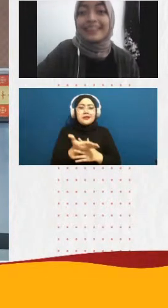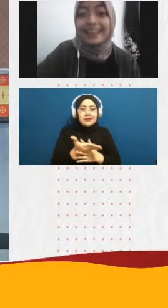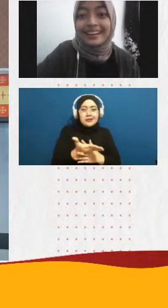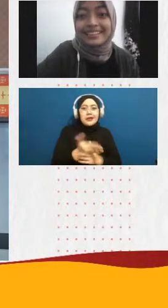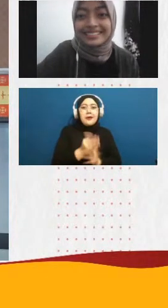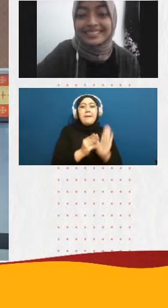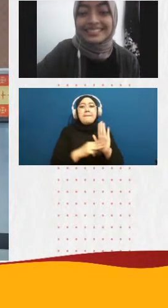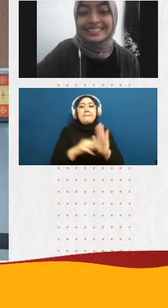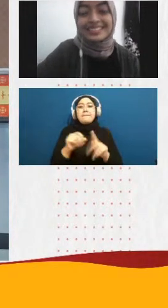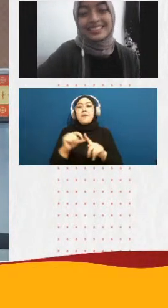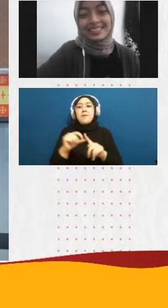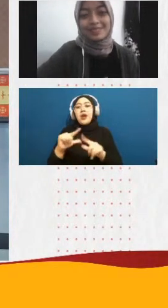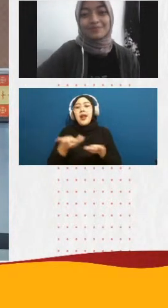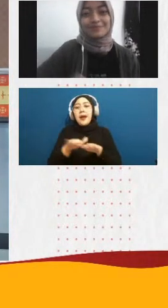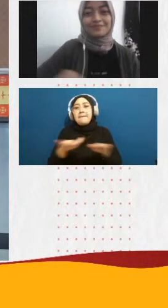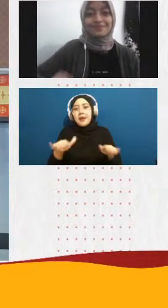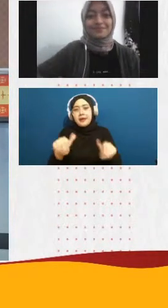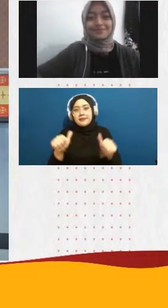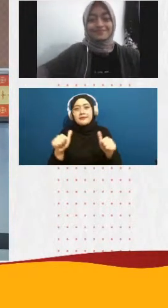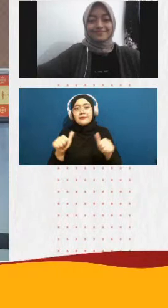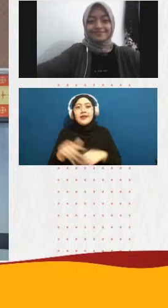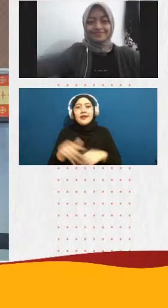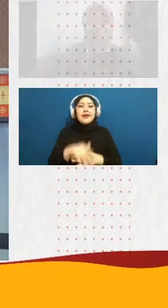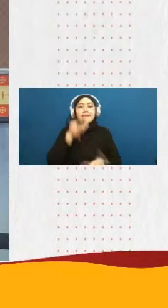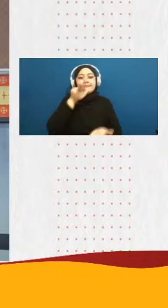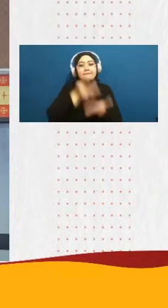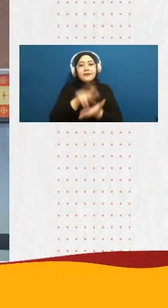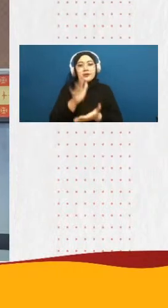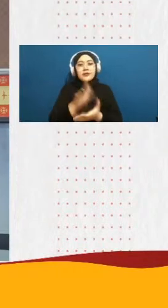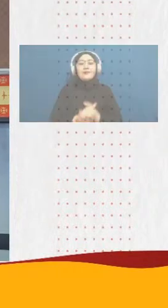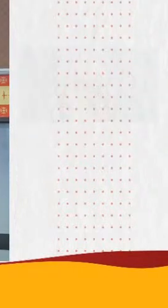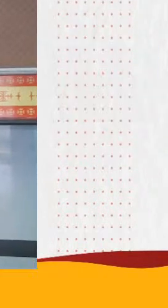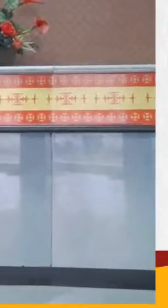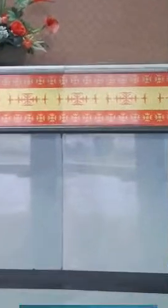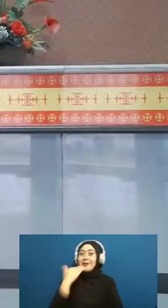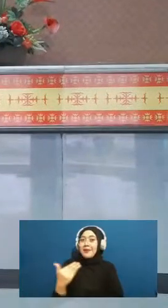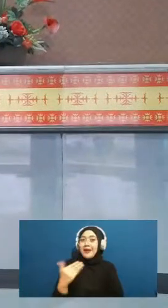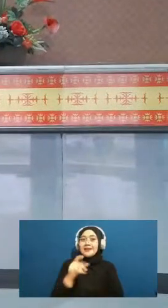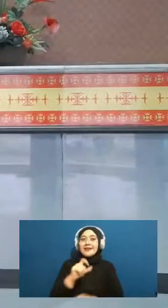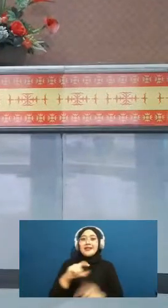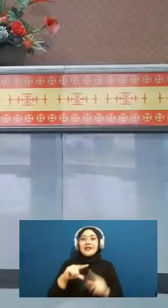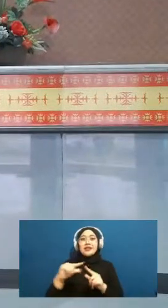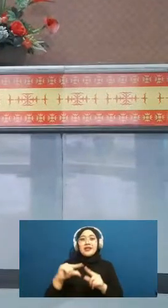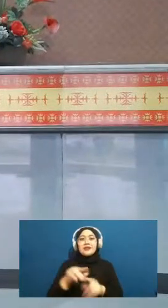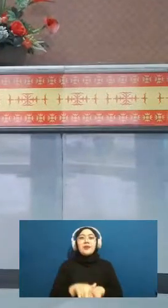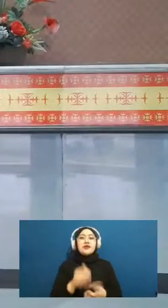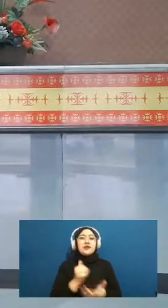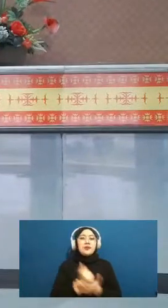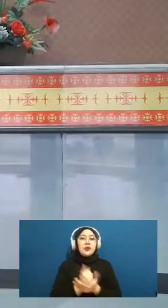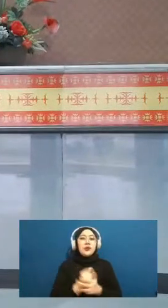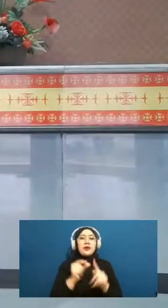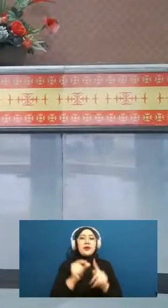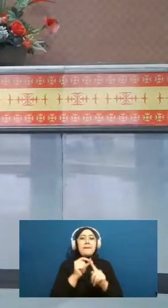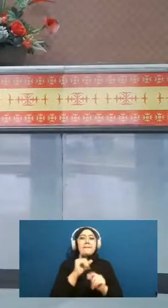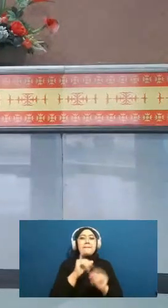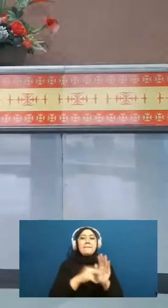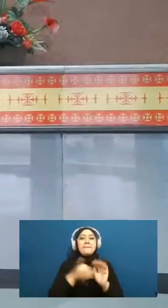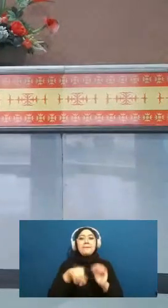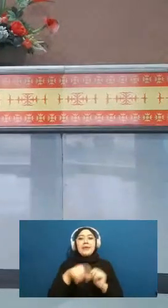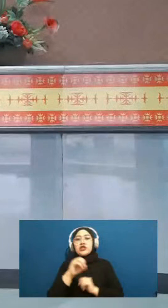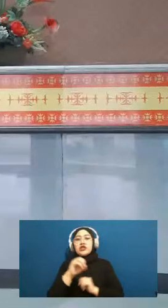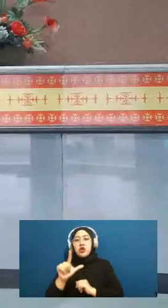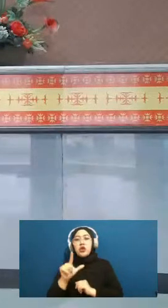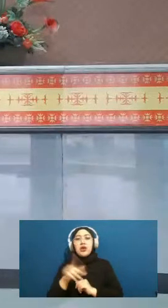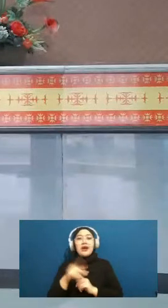pastinya legal? Oh iya, terima kasih Caca. Jadi memang pinjol ilegal ini sudah menjadi isu secara nasional dan